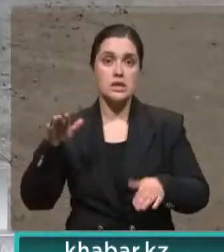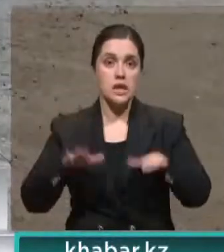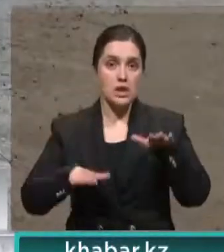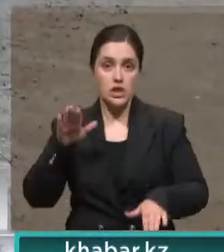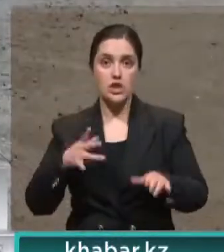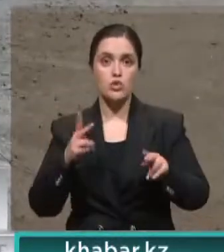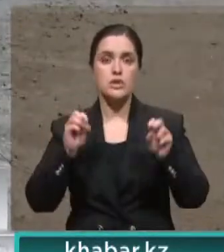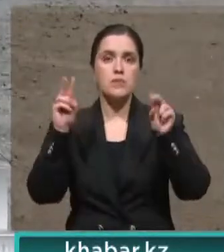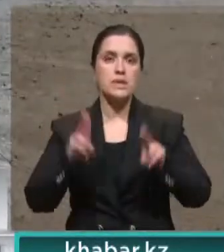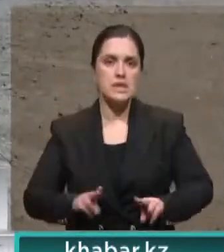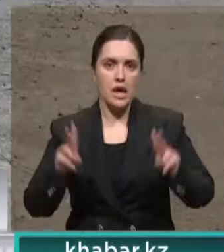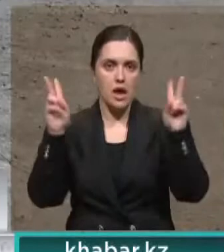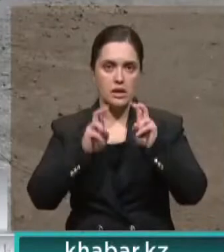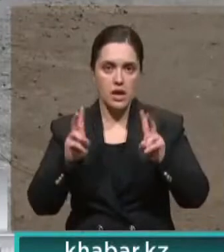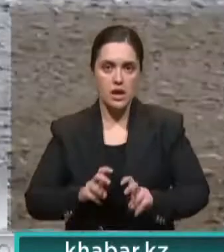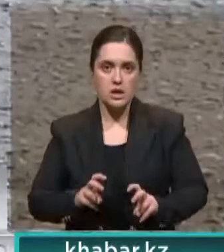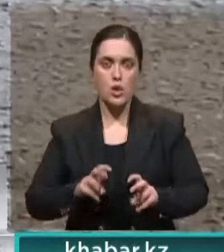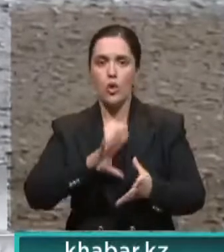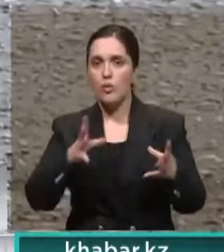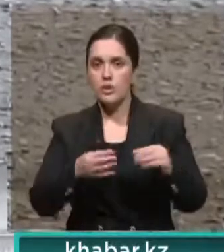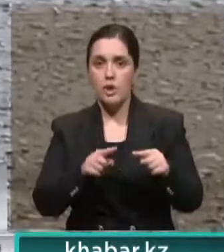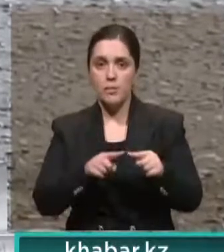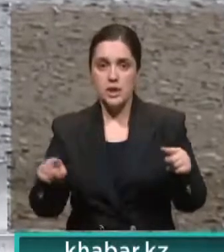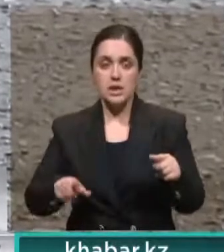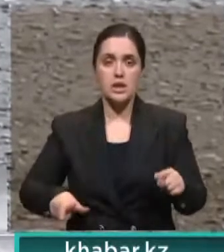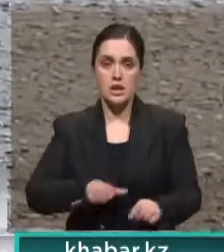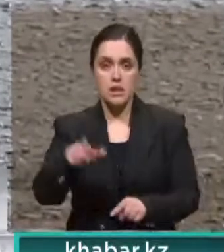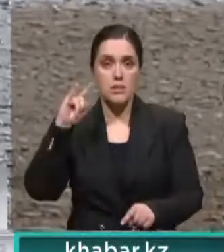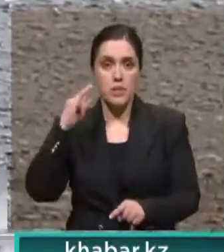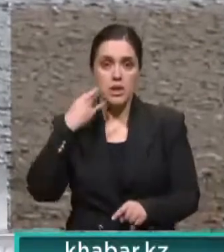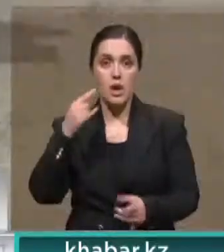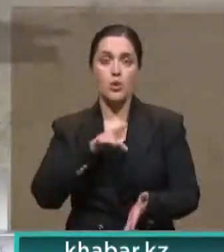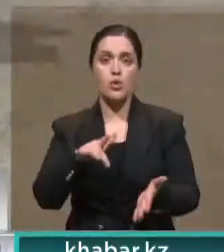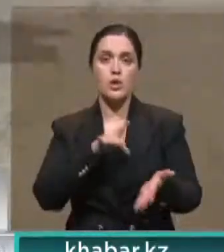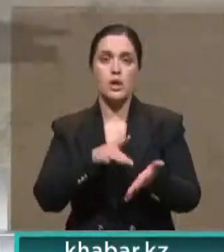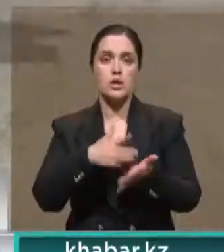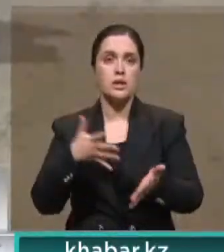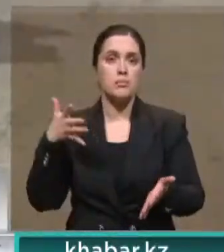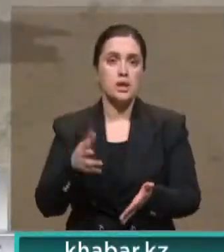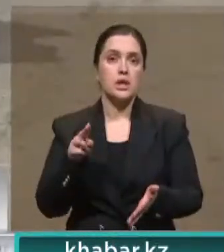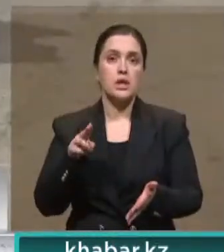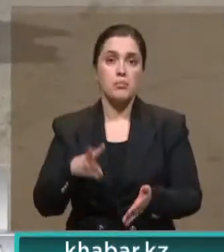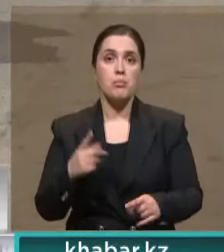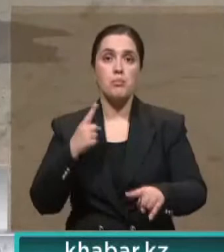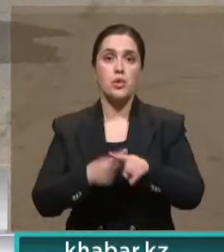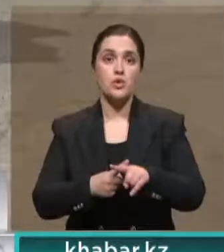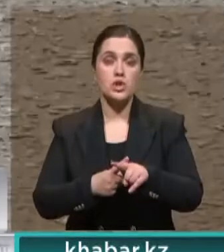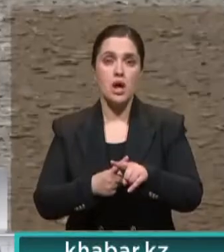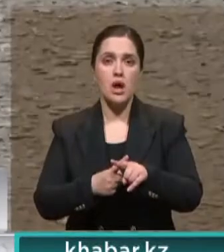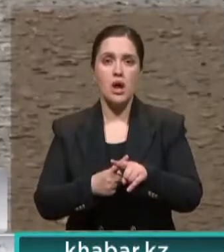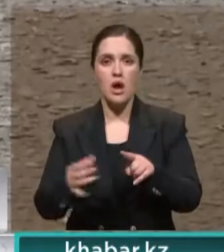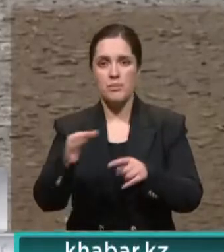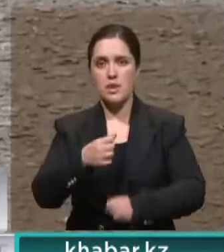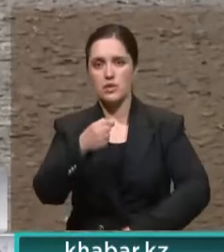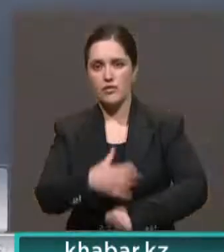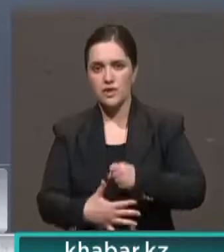требует специального анализа. Общая протяженность же трассы Павлодарского региона составляет более 5000 километров. Плюс в